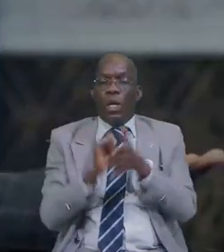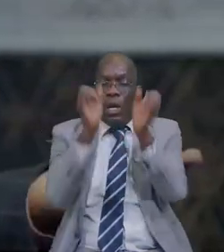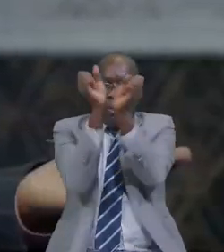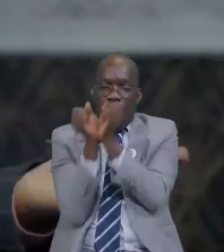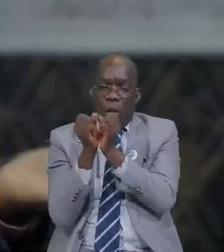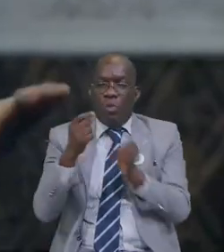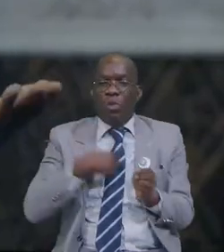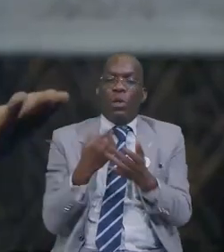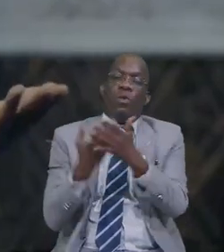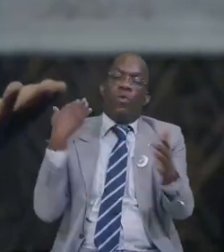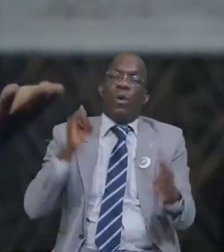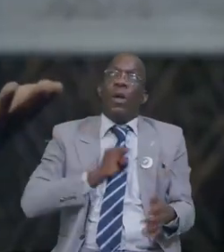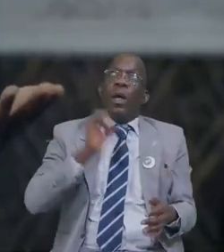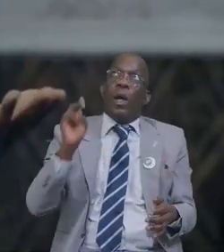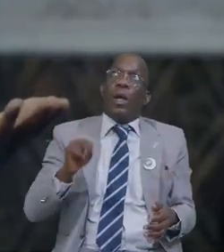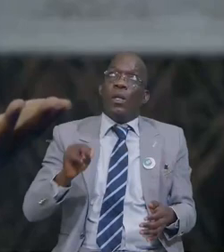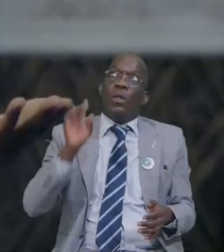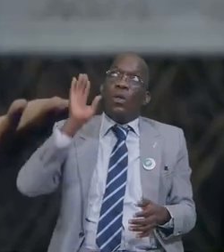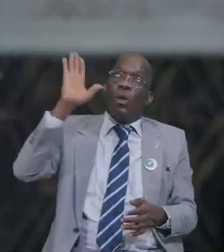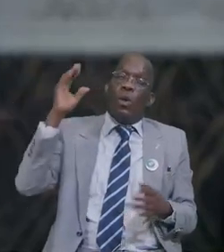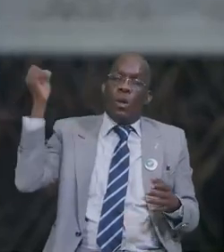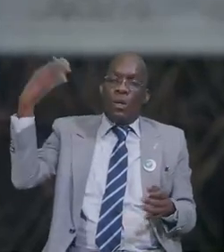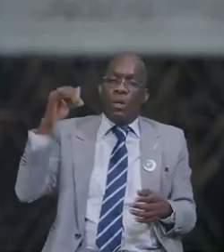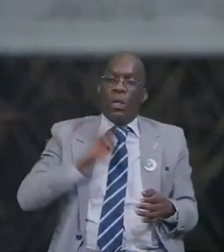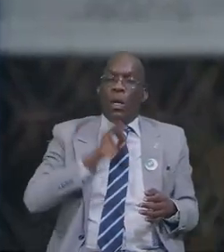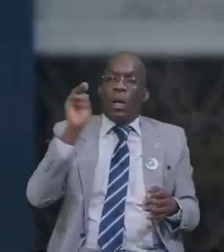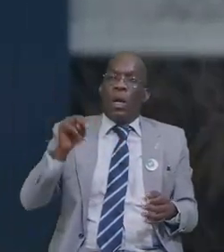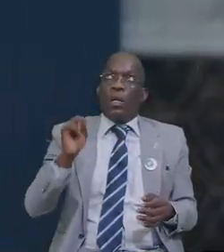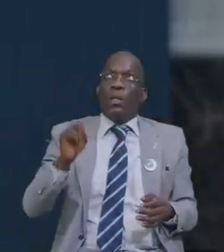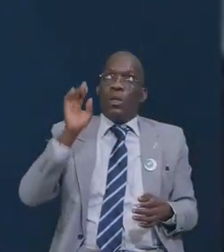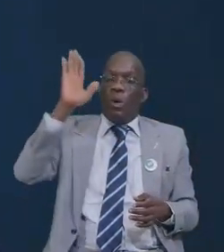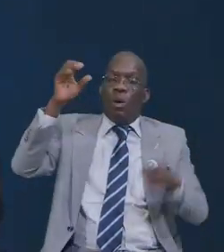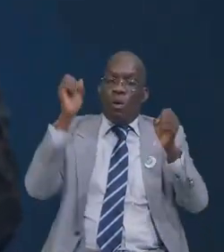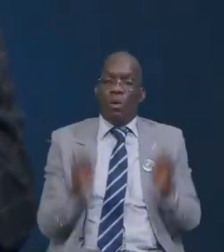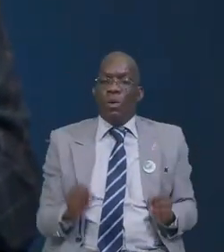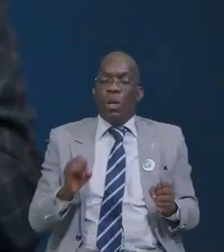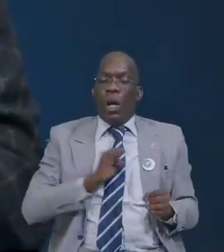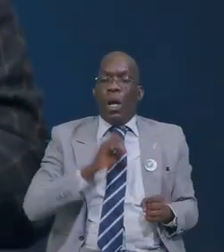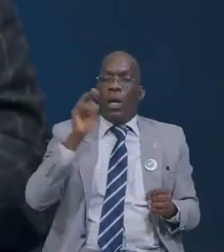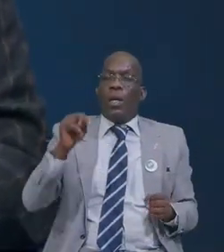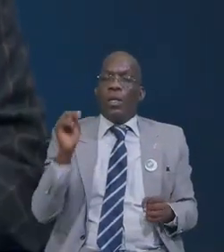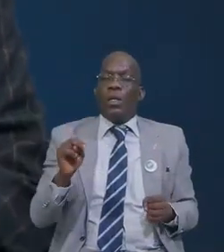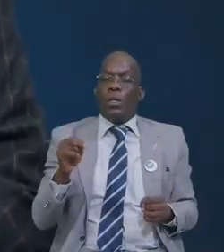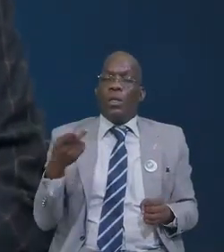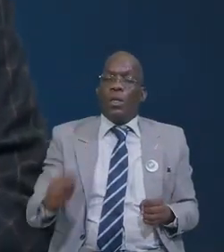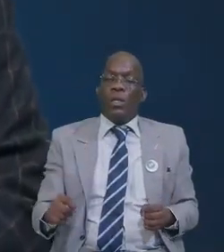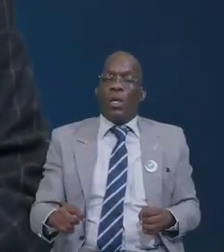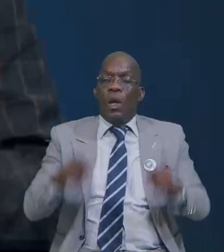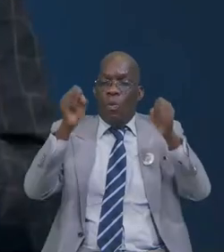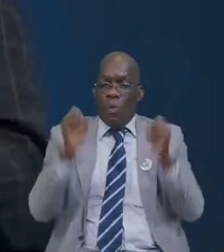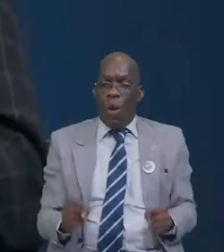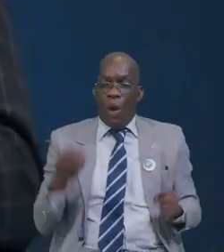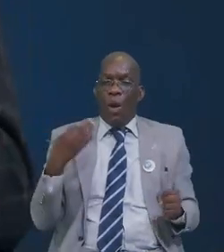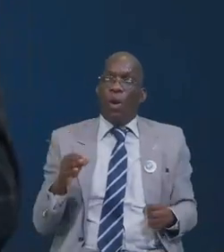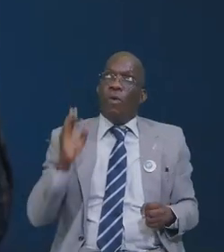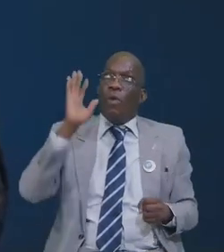me maintenait lié. J'ai besoin de ta grâce. J'ai besoin de ta force. J'ai besoin de l'efficacité de